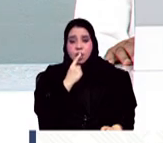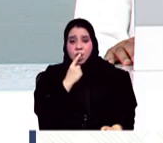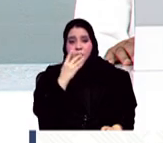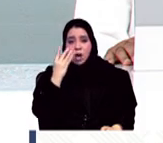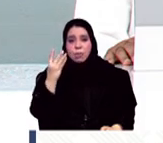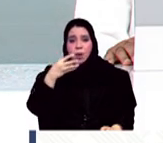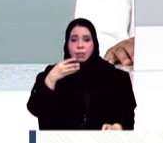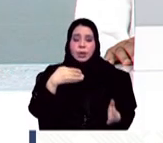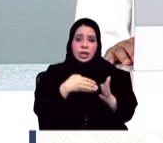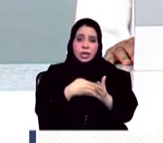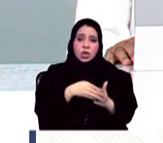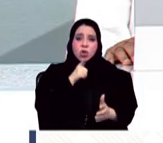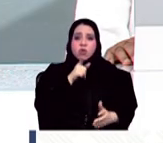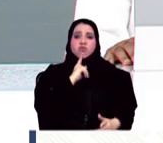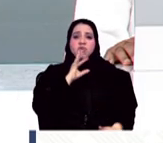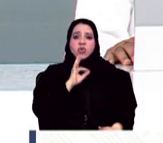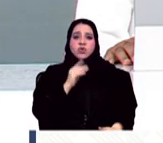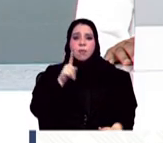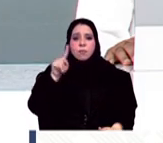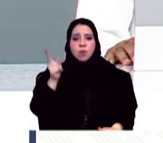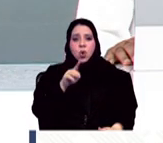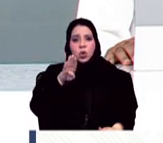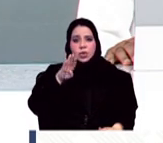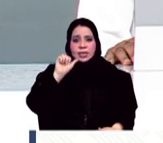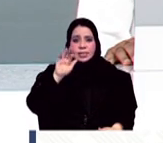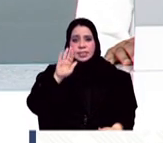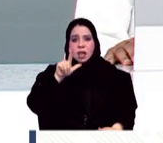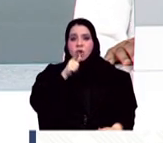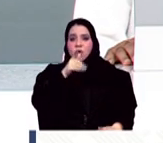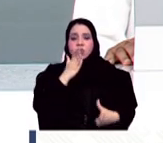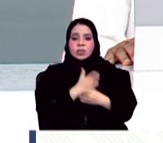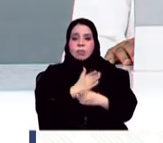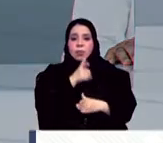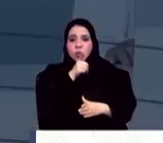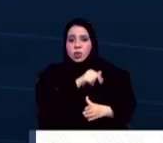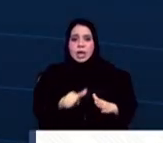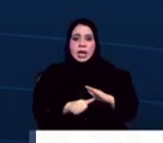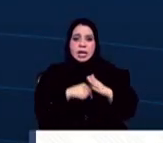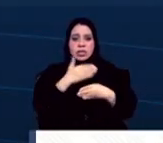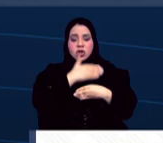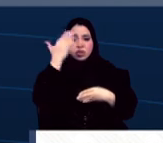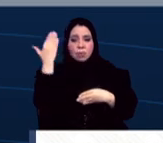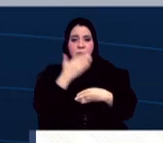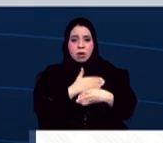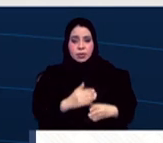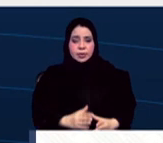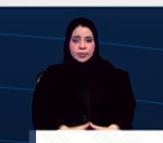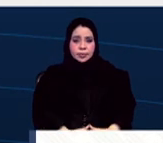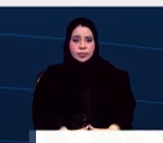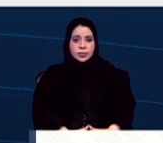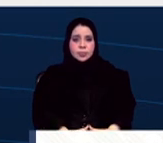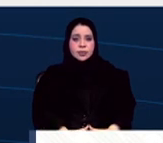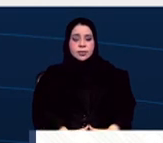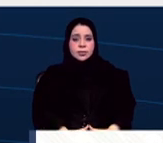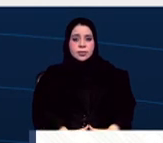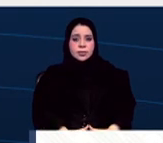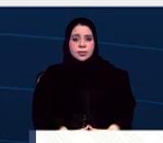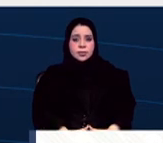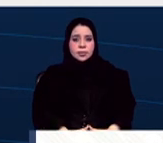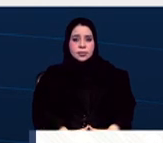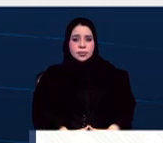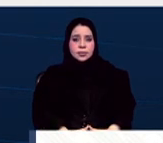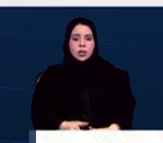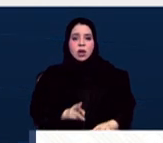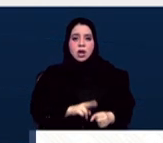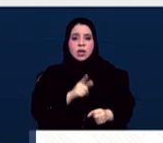144 في العاصمه البلجيكيه بروكسل وبهذه المناسبه اشاد رئيس الجمارك بجهود منظمه الجمارك